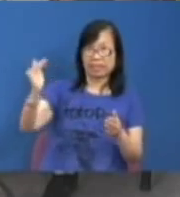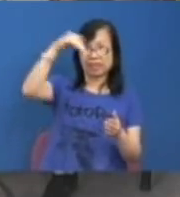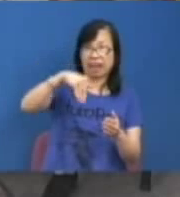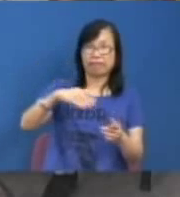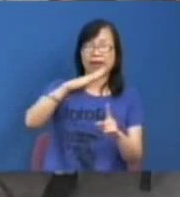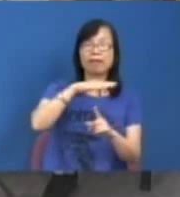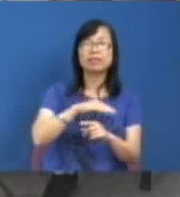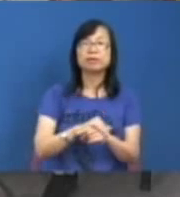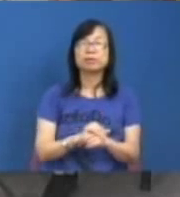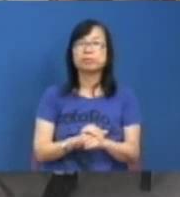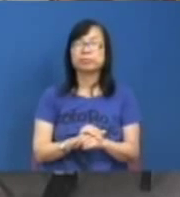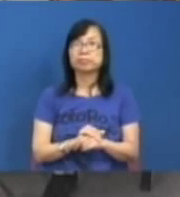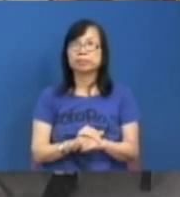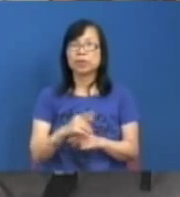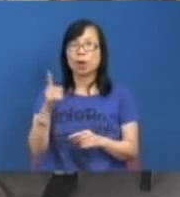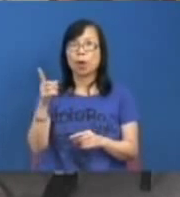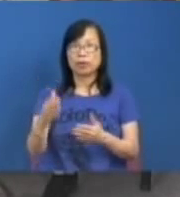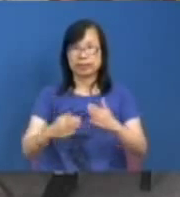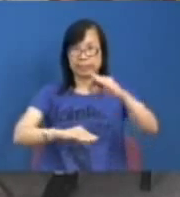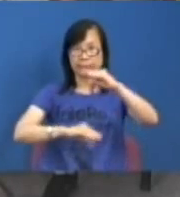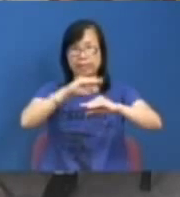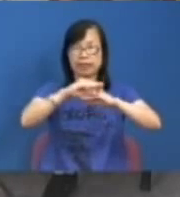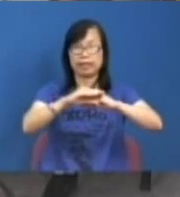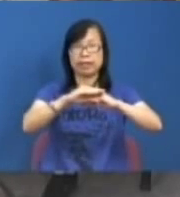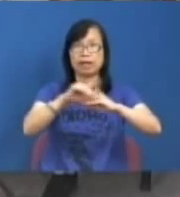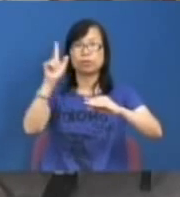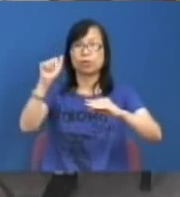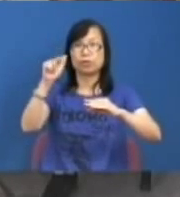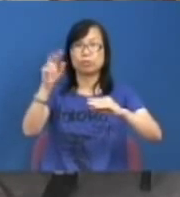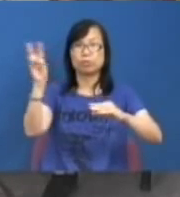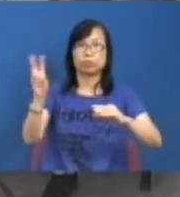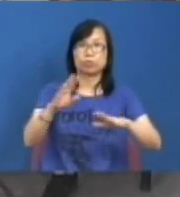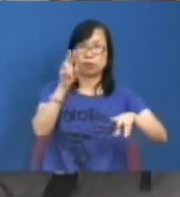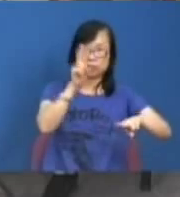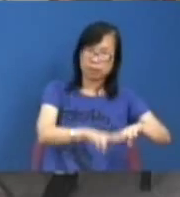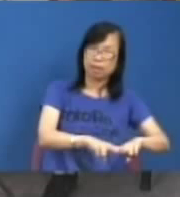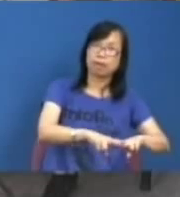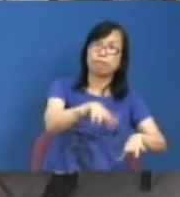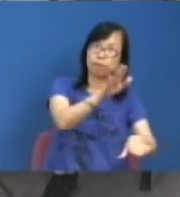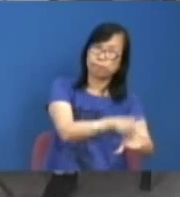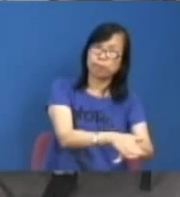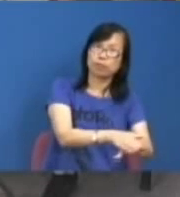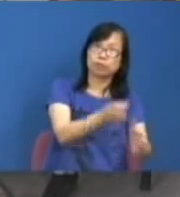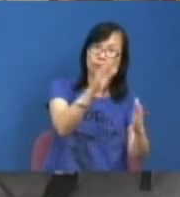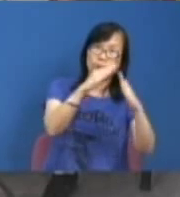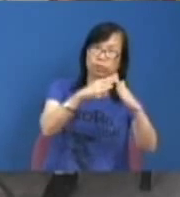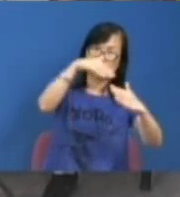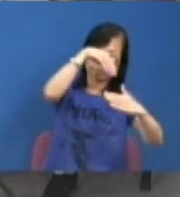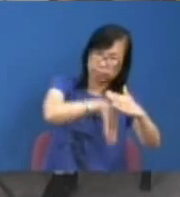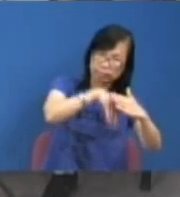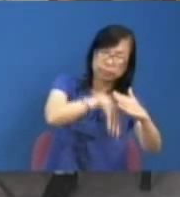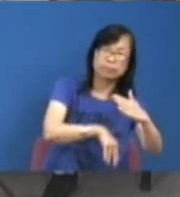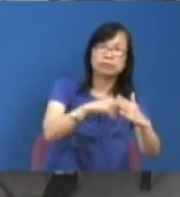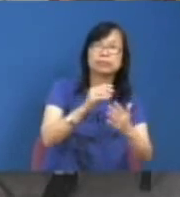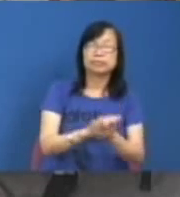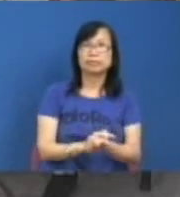啊。咁所以咧，佢哋起嗰陣時就將污水井咧就擺咗喺屋地下嗰層入邊。